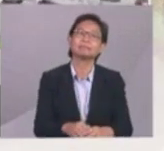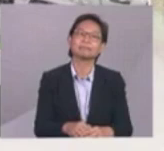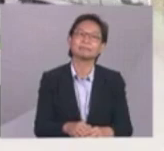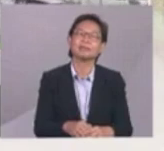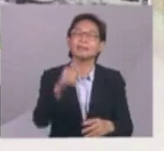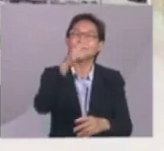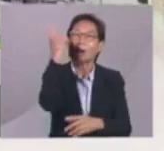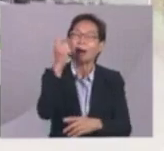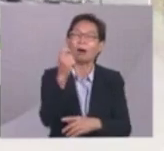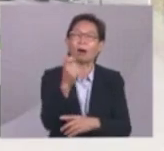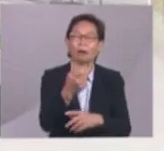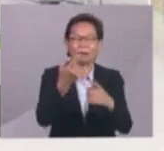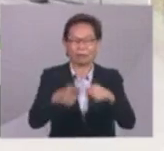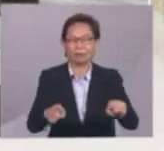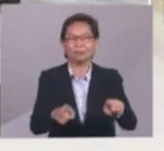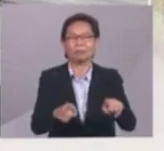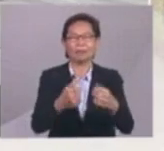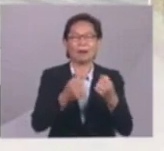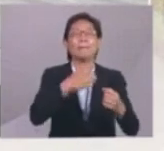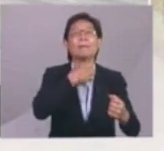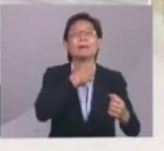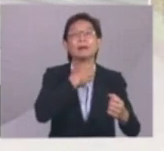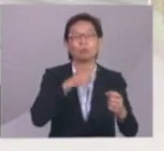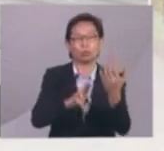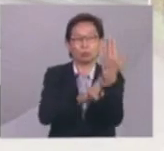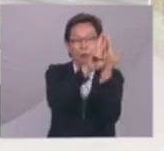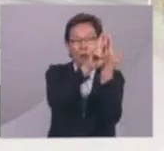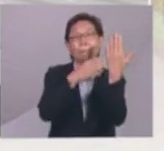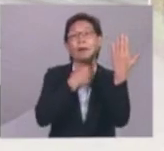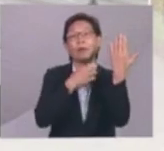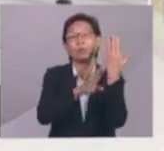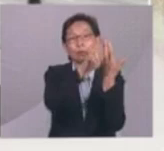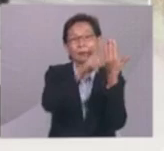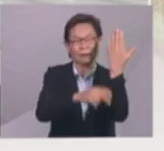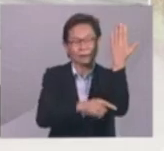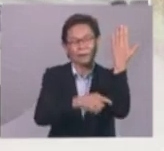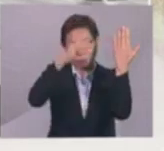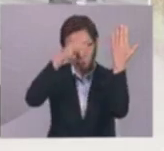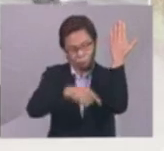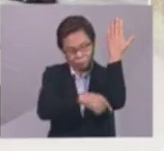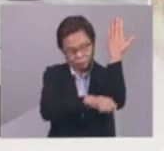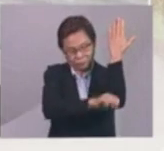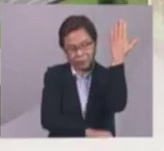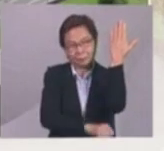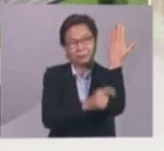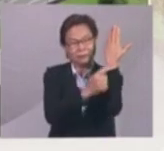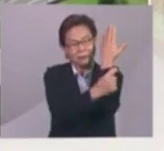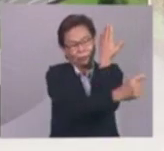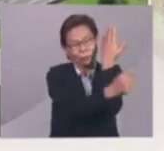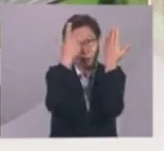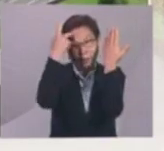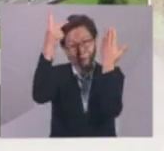kerana perjalanan masing-masing berbeza daripada Perak, daripada utara, daripada selatan, daripada Johor dan daripada pantai timur